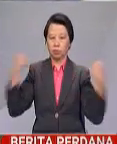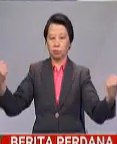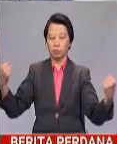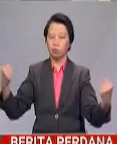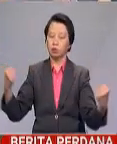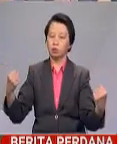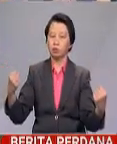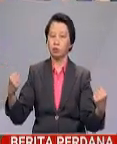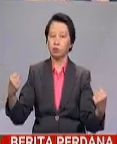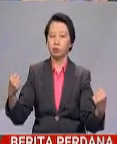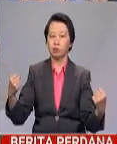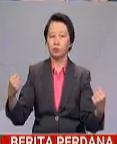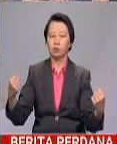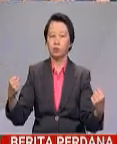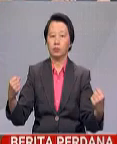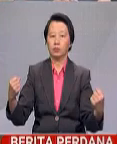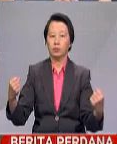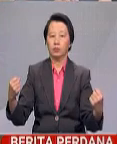Kesihatan